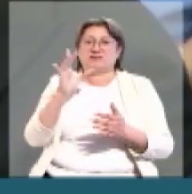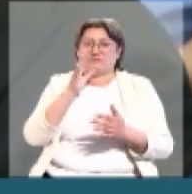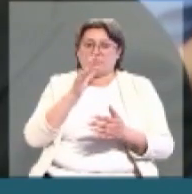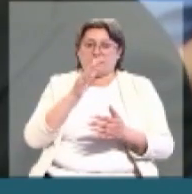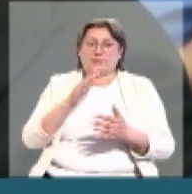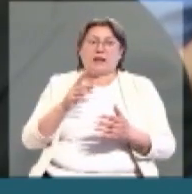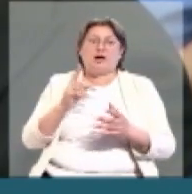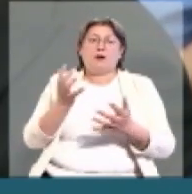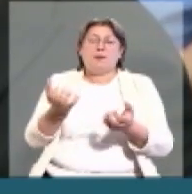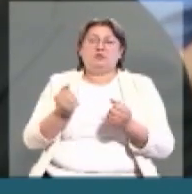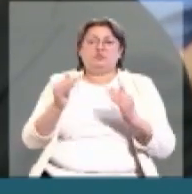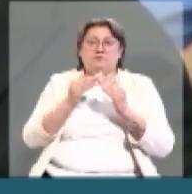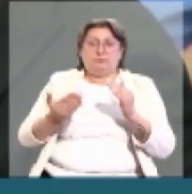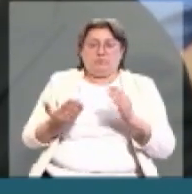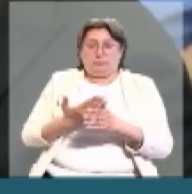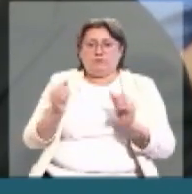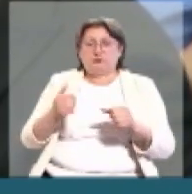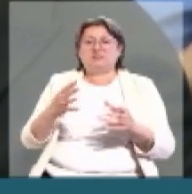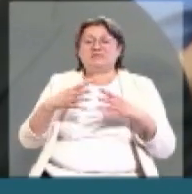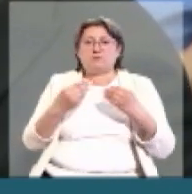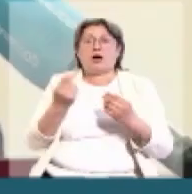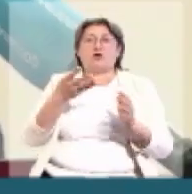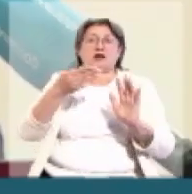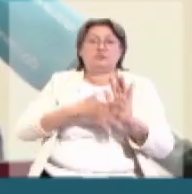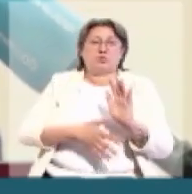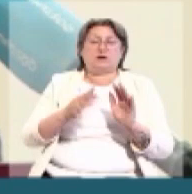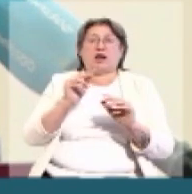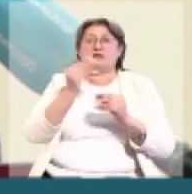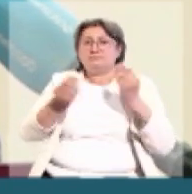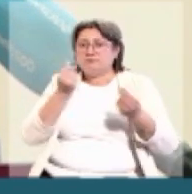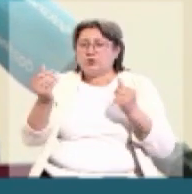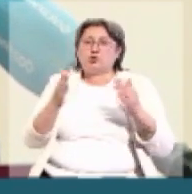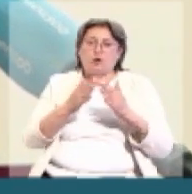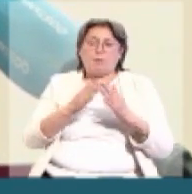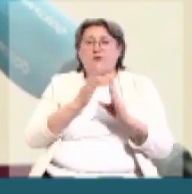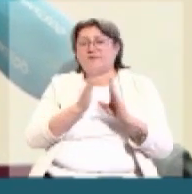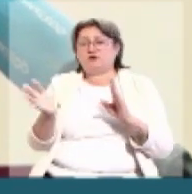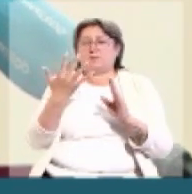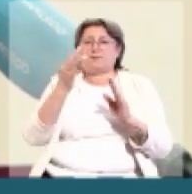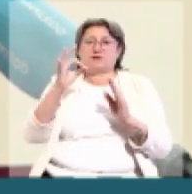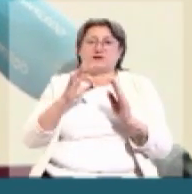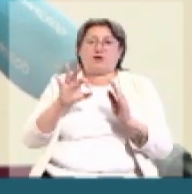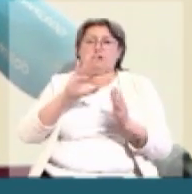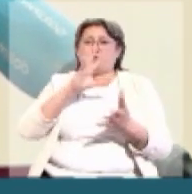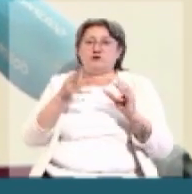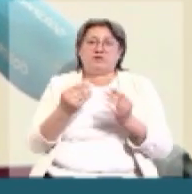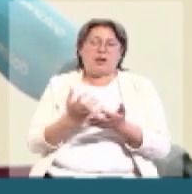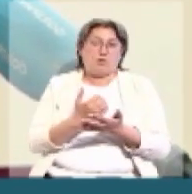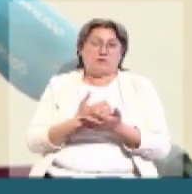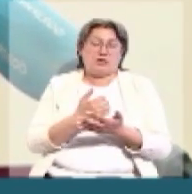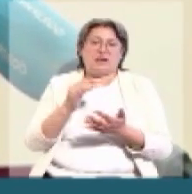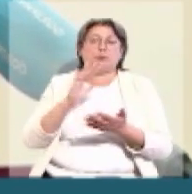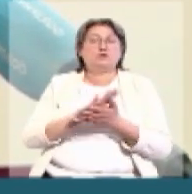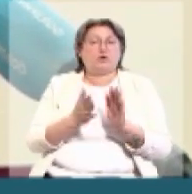претендовать на жилищную помощь могут семьи расходы на содержание квартиры или дома превышает 5% от общего дохода